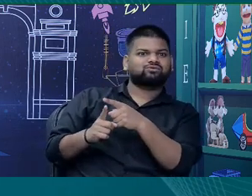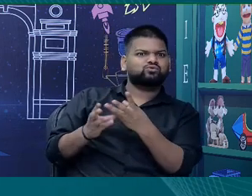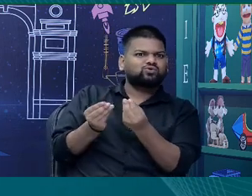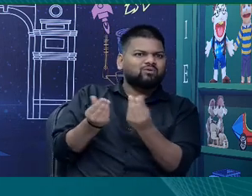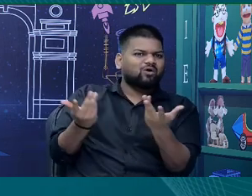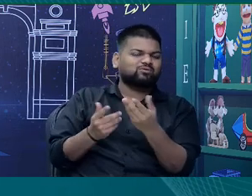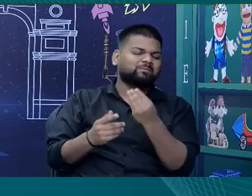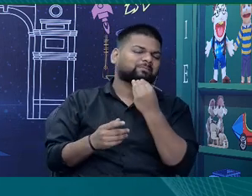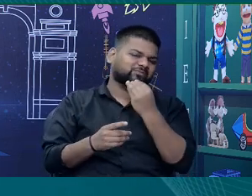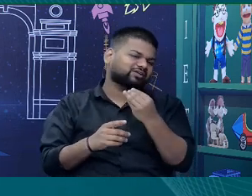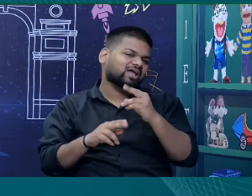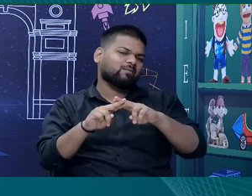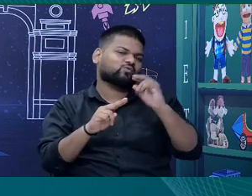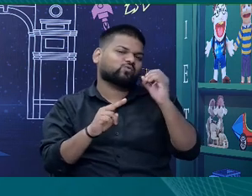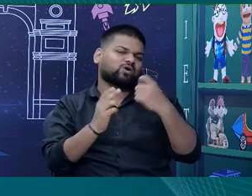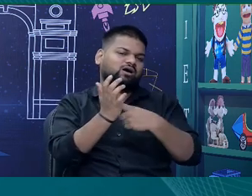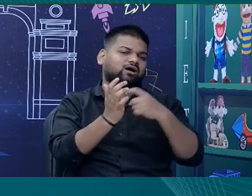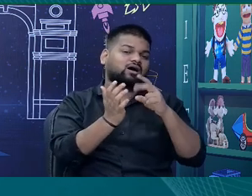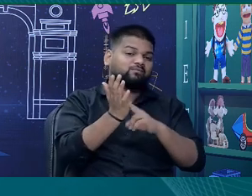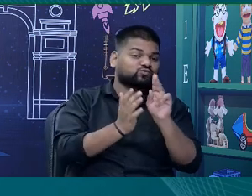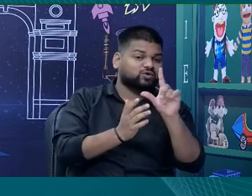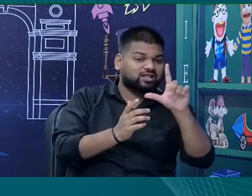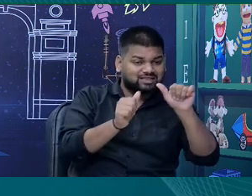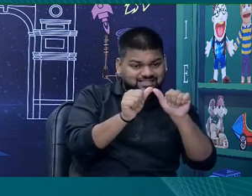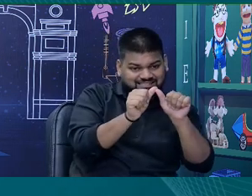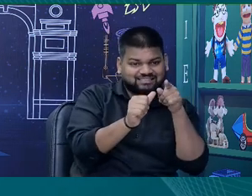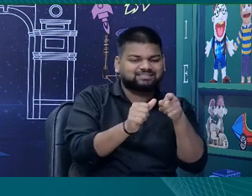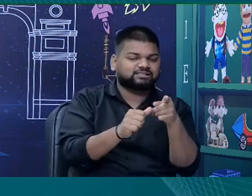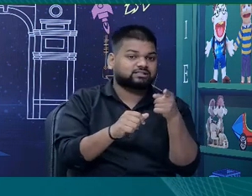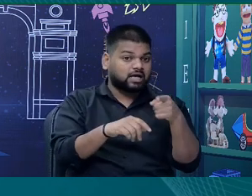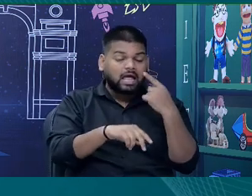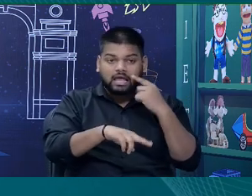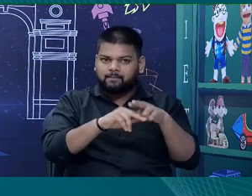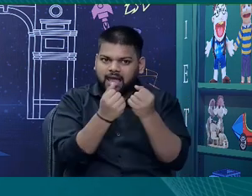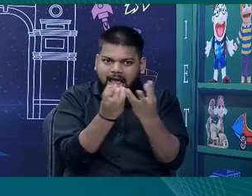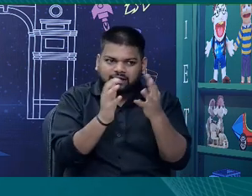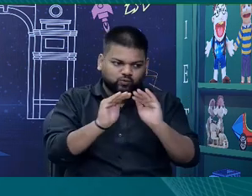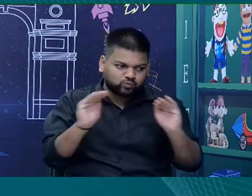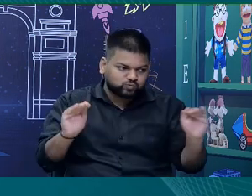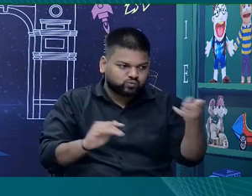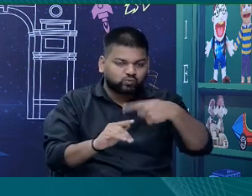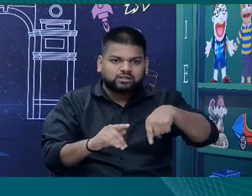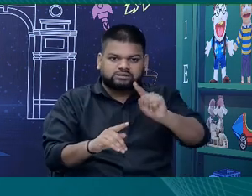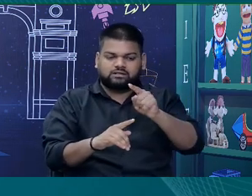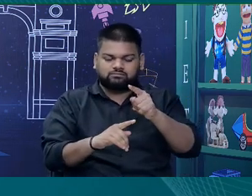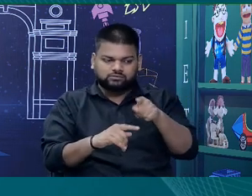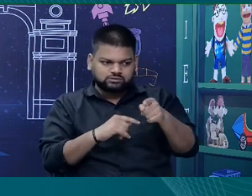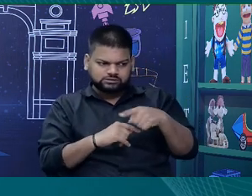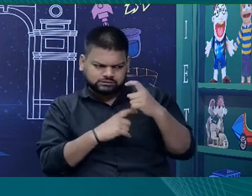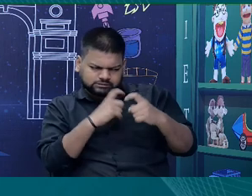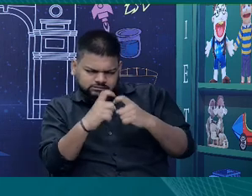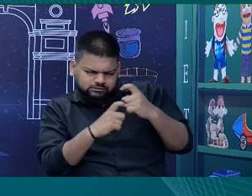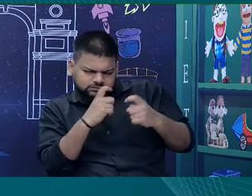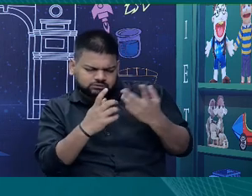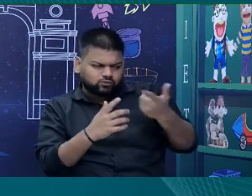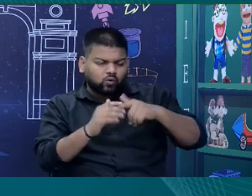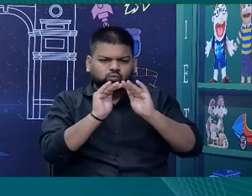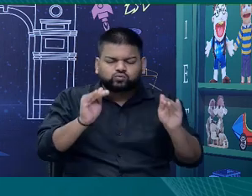की अगर बच्चे आपस में इस तरह की एक्टिविटी में इंवॉल्व होते हैं कोई बच्चा एक नंबर सिलेक्ट करता है लेकिन दूसरों को बताता नहीं है फिर उसमें वह